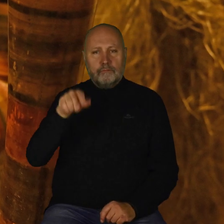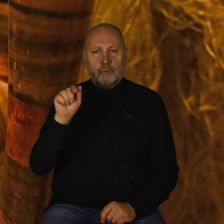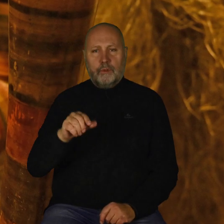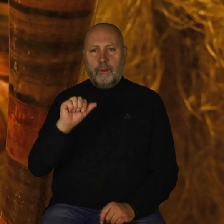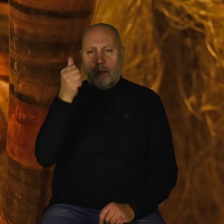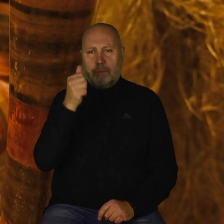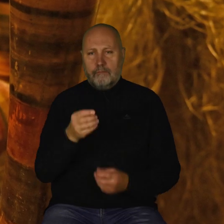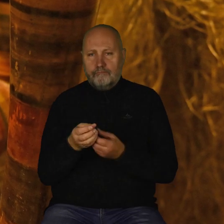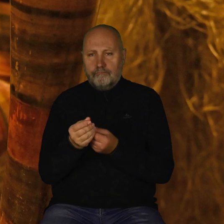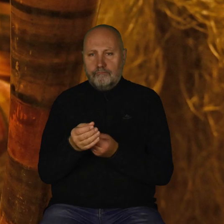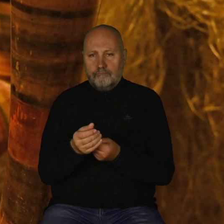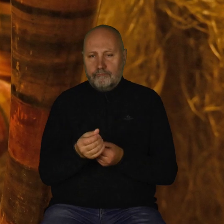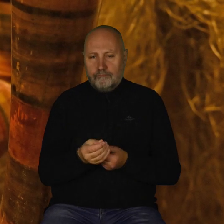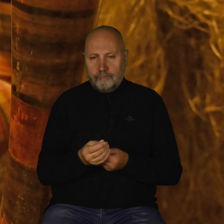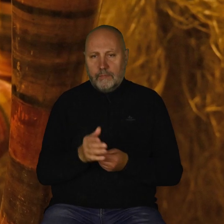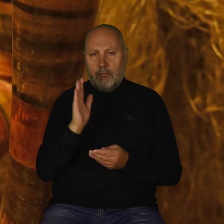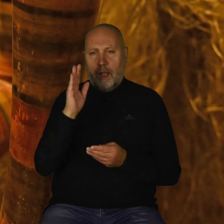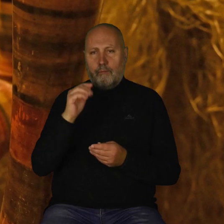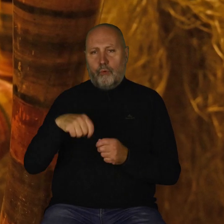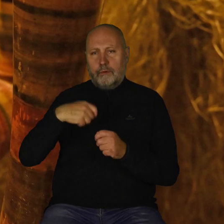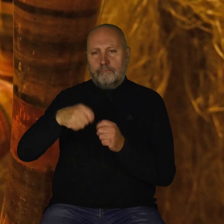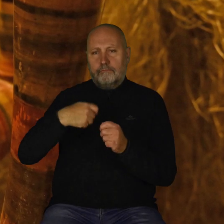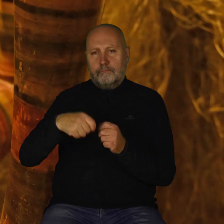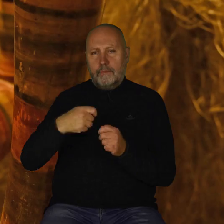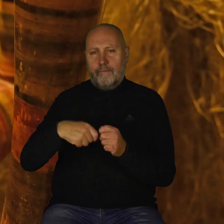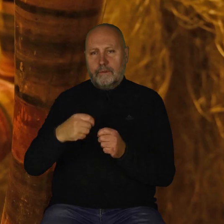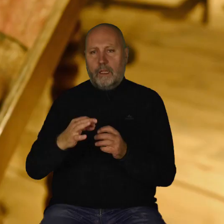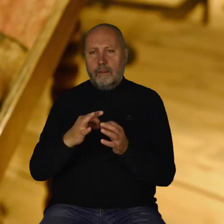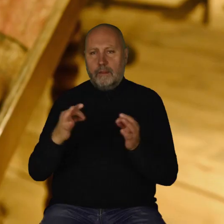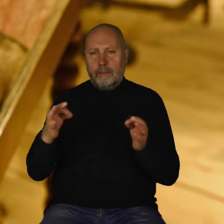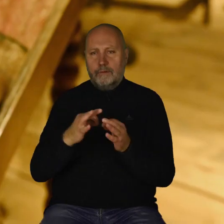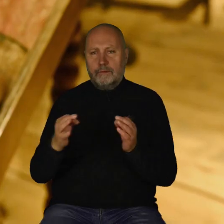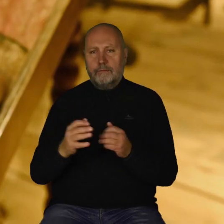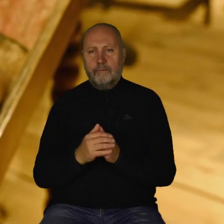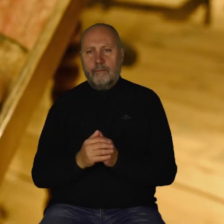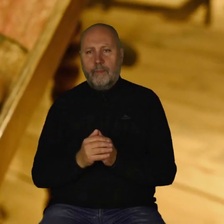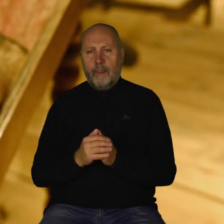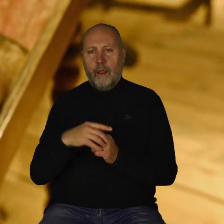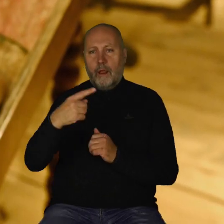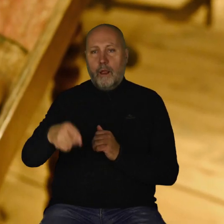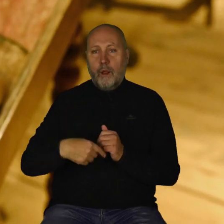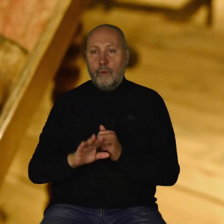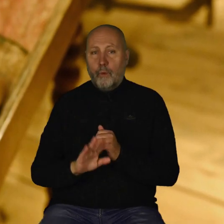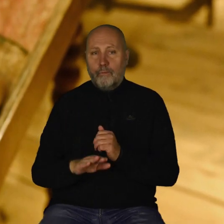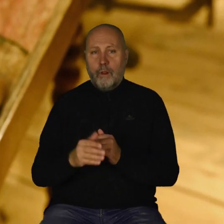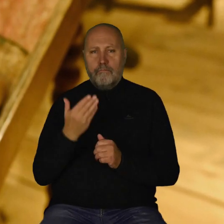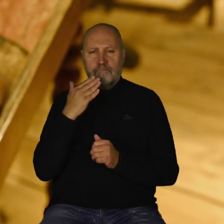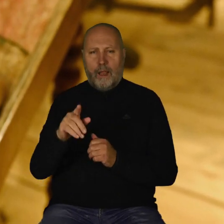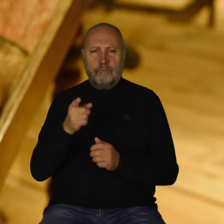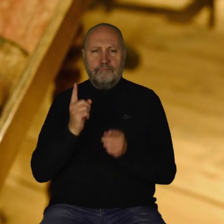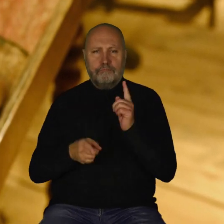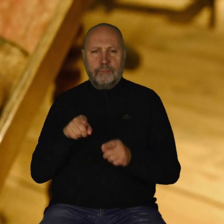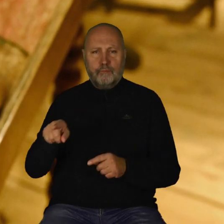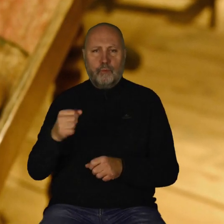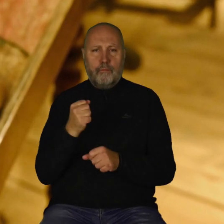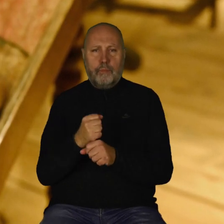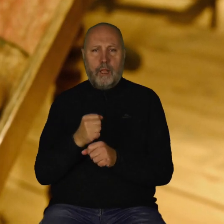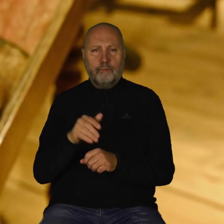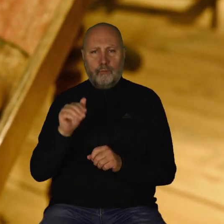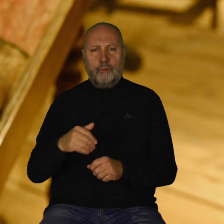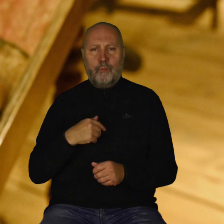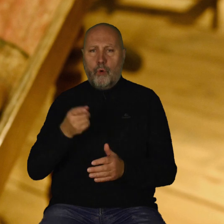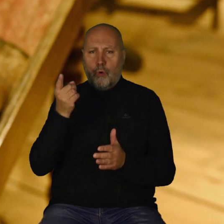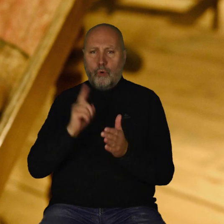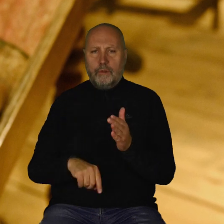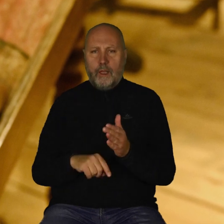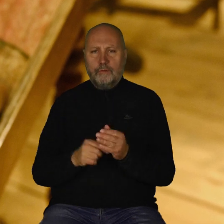Prządka musiała najpierw prząść a później nawijać nić kołowrotek bardzo usprawnił pracę ponieważ